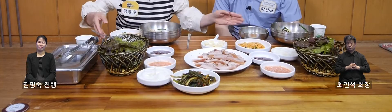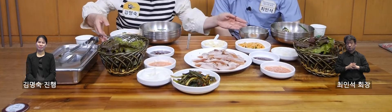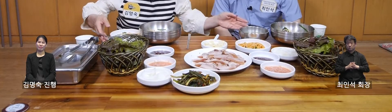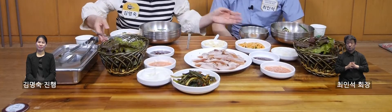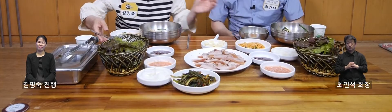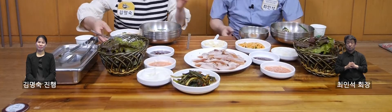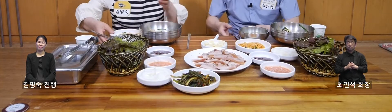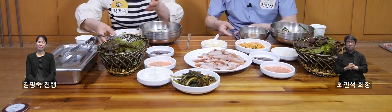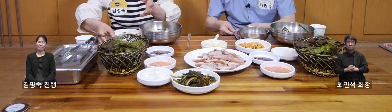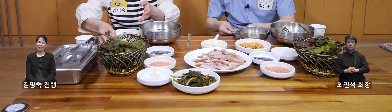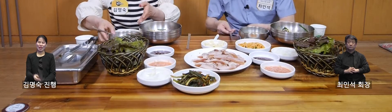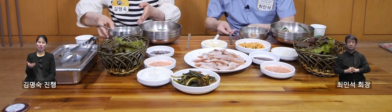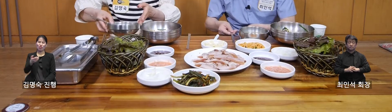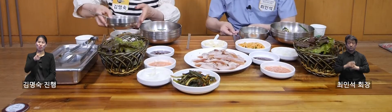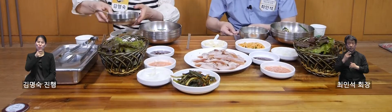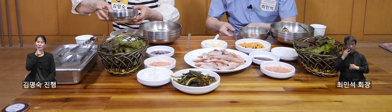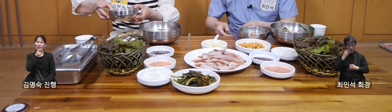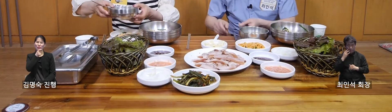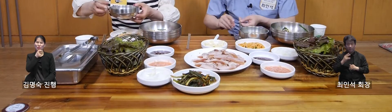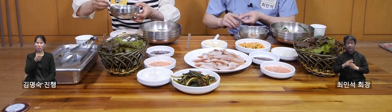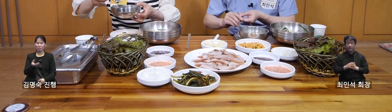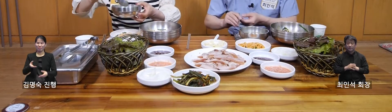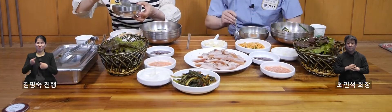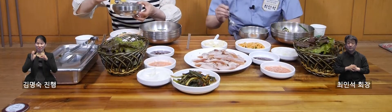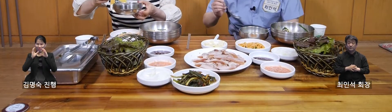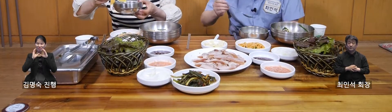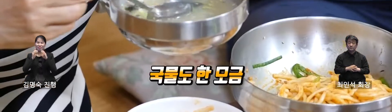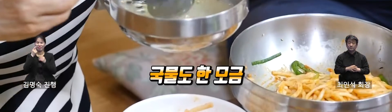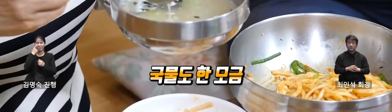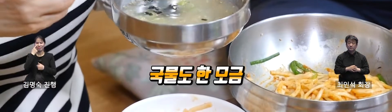이렇게 국물이 너무 네. 막. 네.